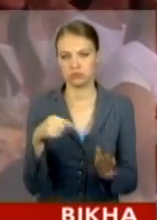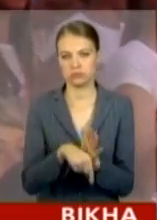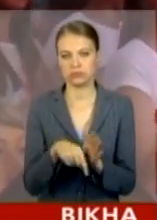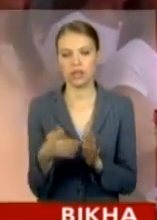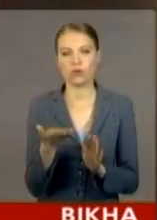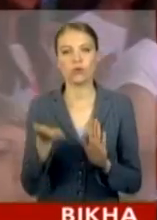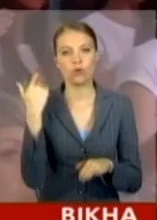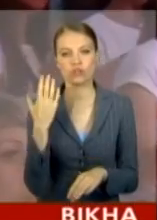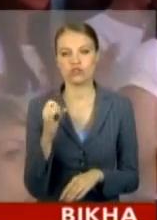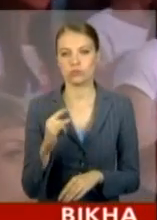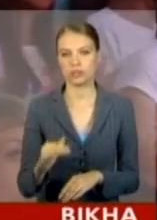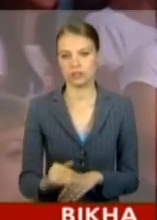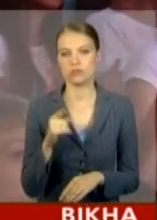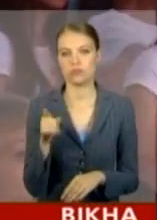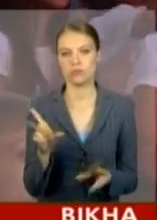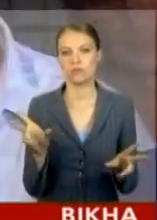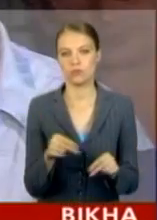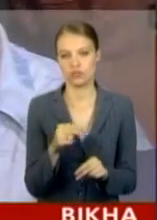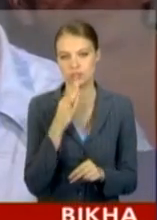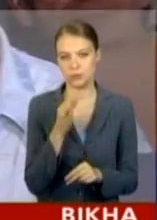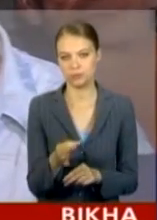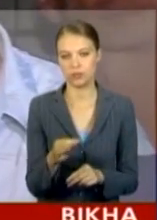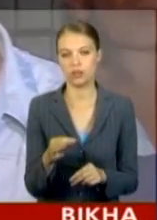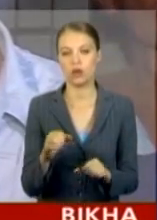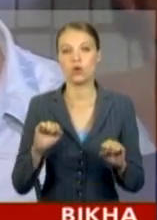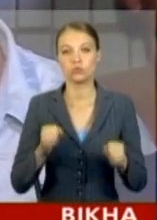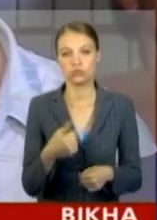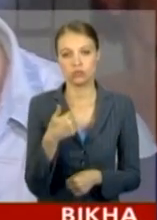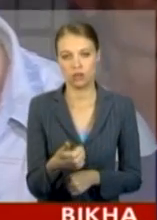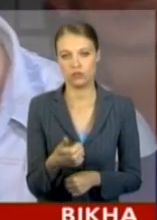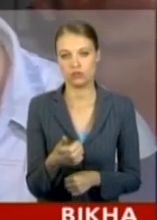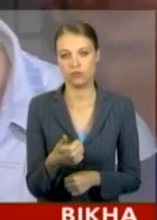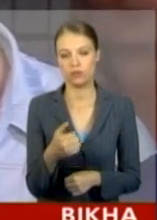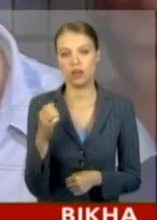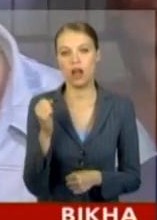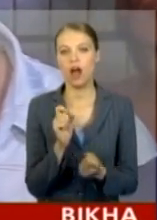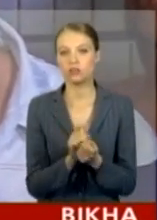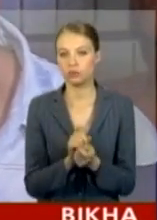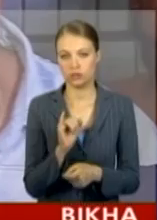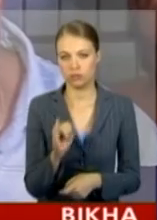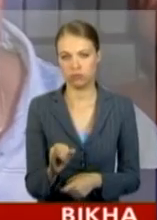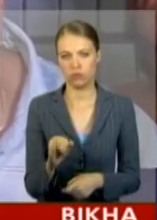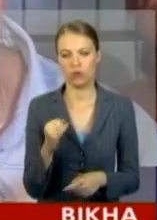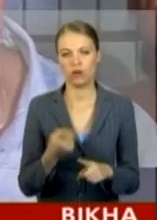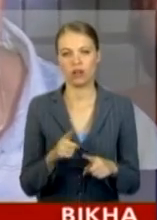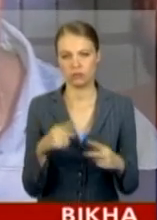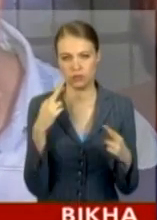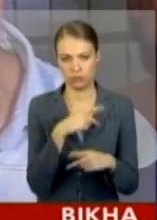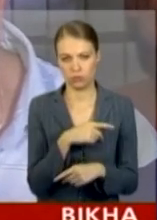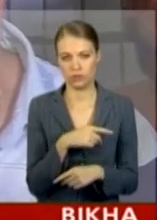яку колись ще у дитинстві йому прищепили батьки. Дружити хорошо. А ссориться плохо, это